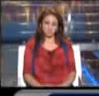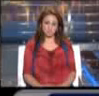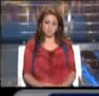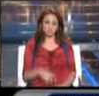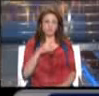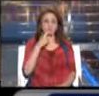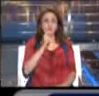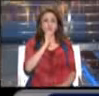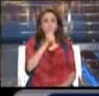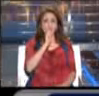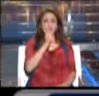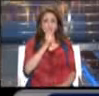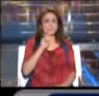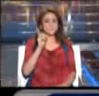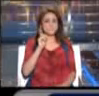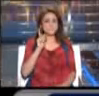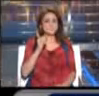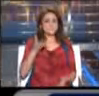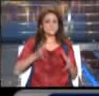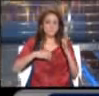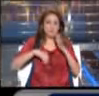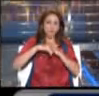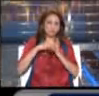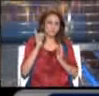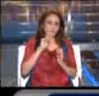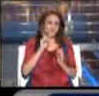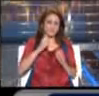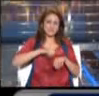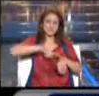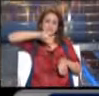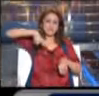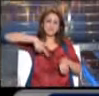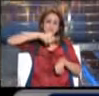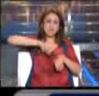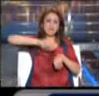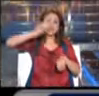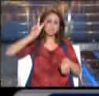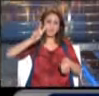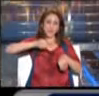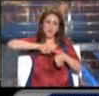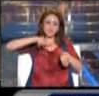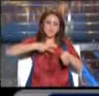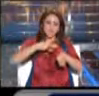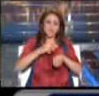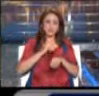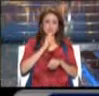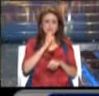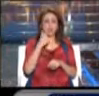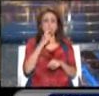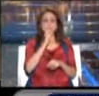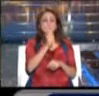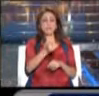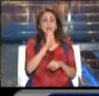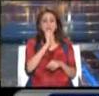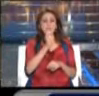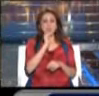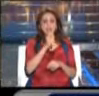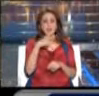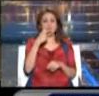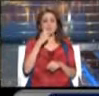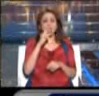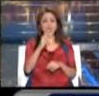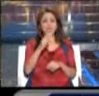مفيش اعلام رياضي في مصر، مفيش اي نقد، ست ساعات سبع ساعات ثمان ساعات قاعدين ماسكين البرنامج بيتكلموا